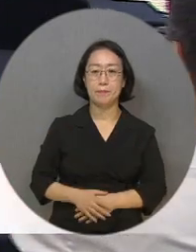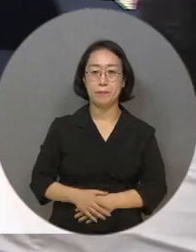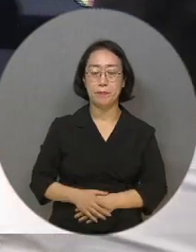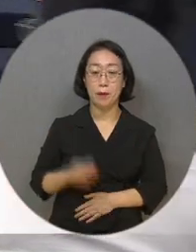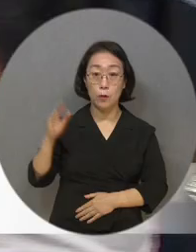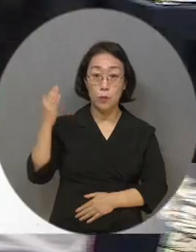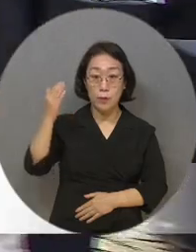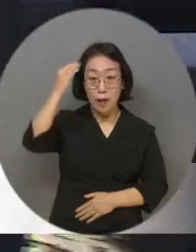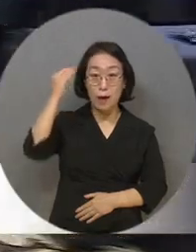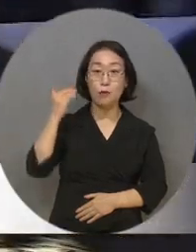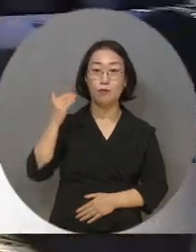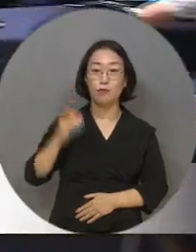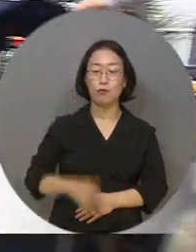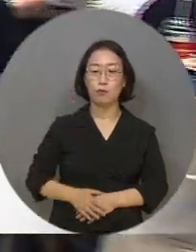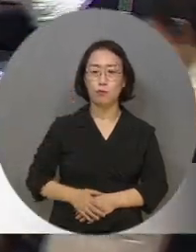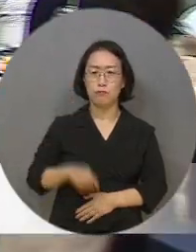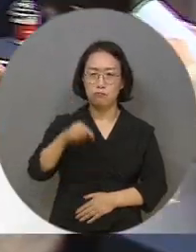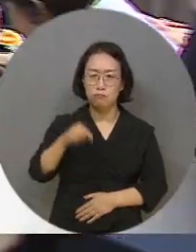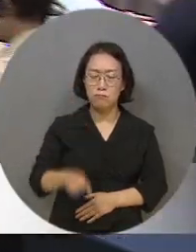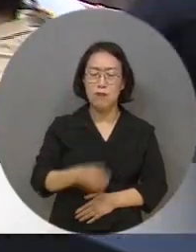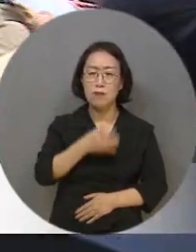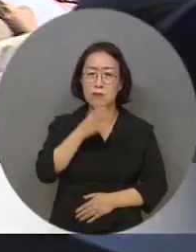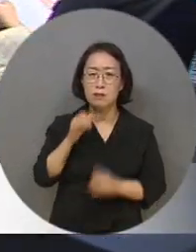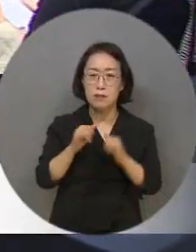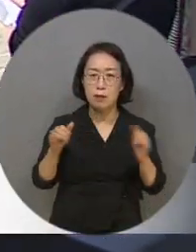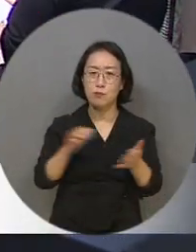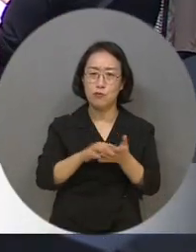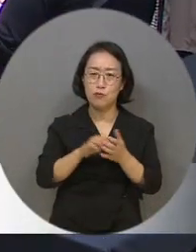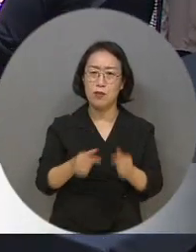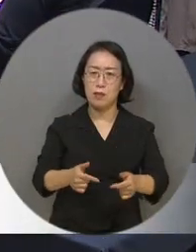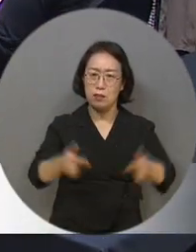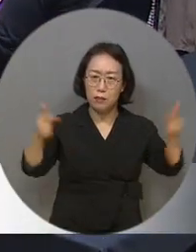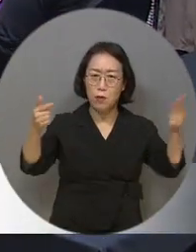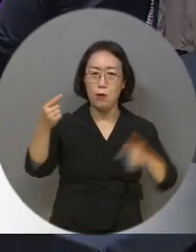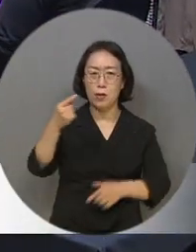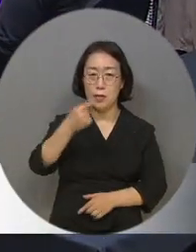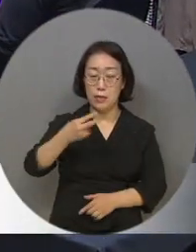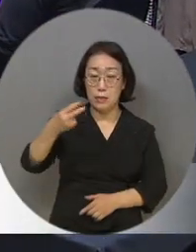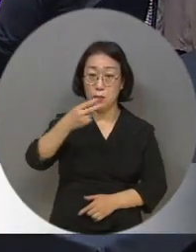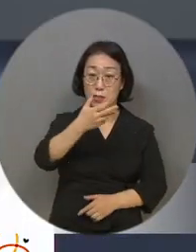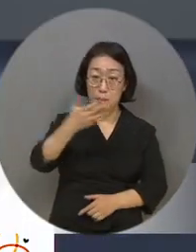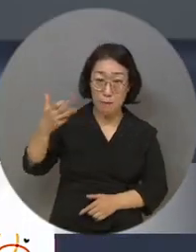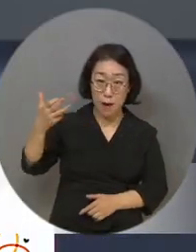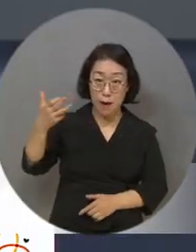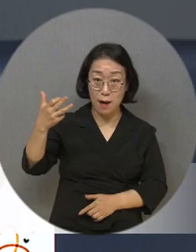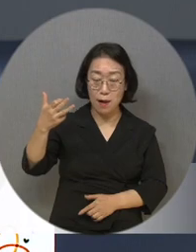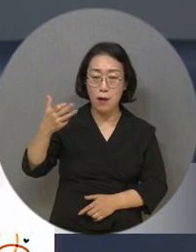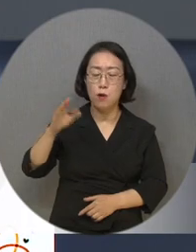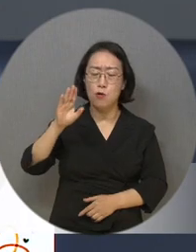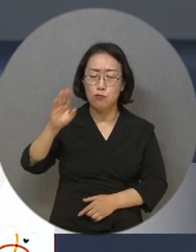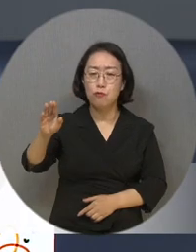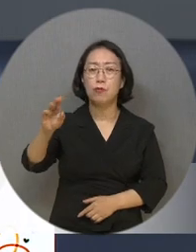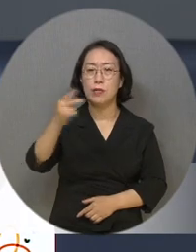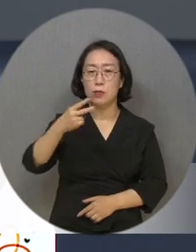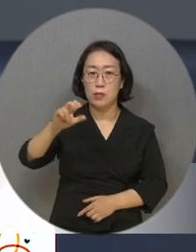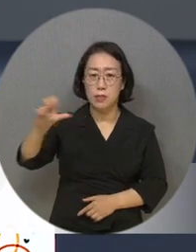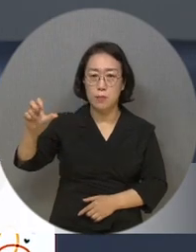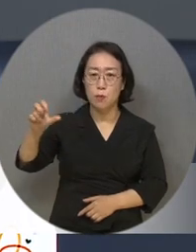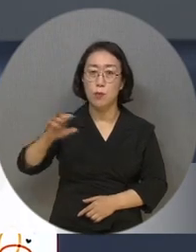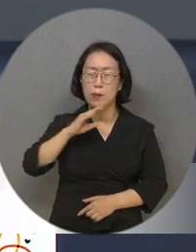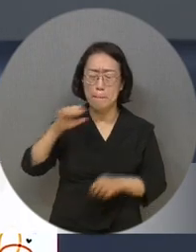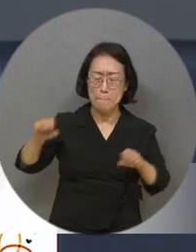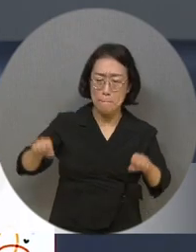최근 우리나라의 고령층 인구가 빠르게 늘면서 2018년 고령 사회로 들어섰고 2025년 초고령